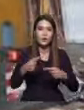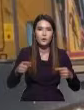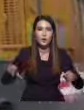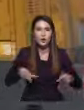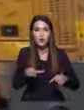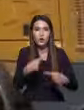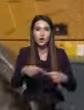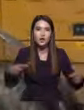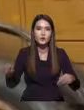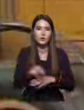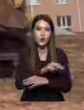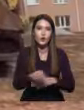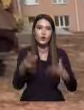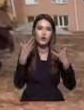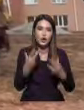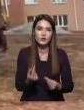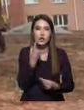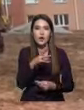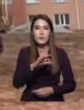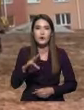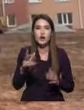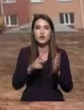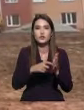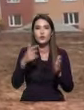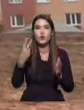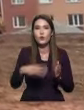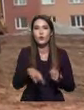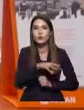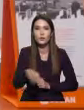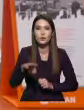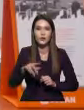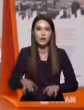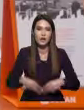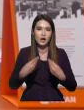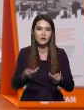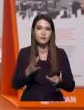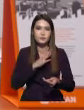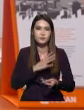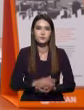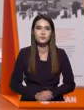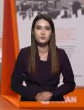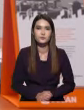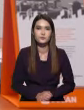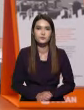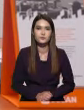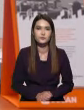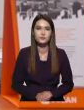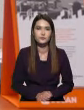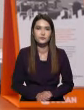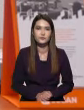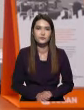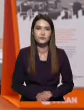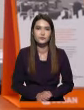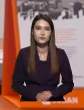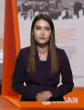Құрылыс жұмыстарына бюджет есебінен 1 миллиард 730 миллион теңге бөлінді. Общая площадь застройки 2399 квадратных